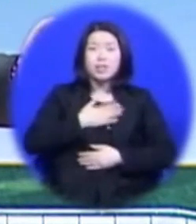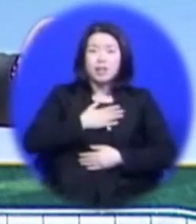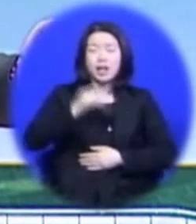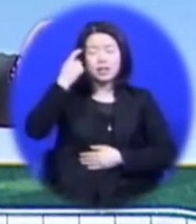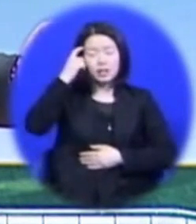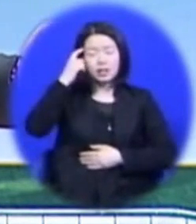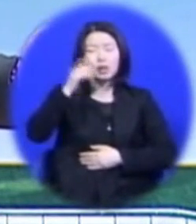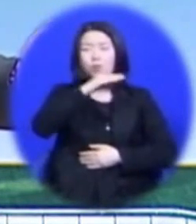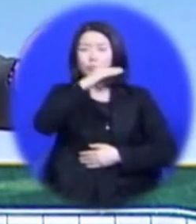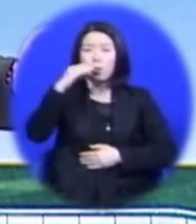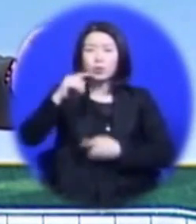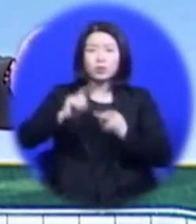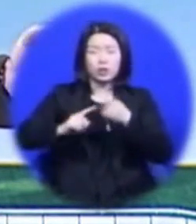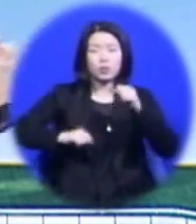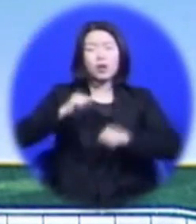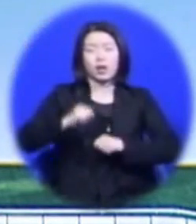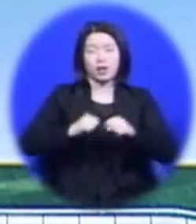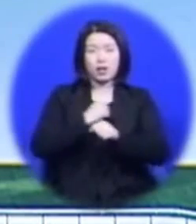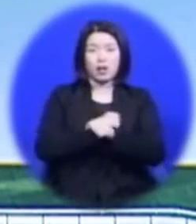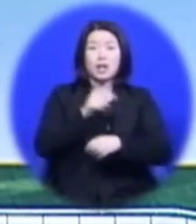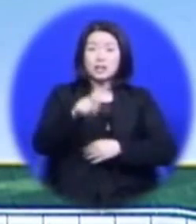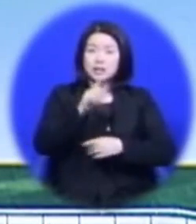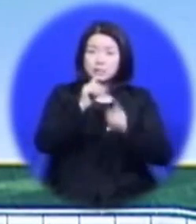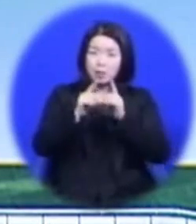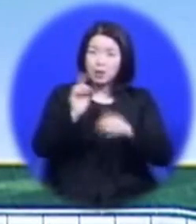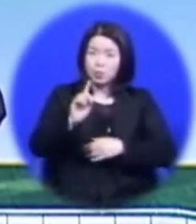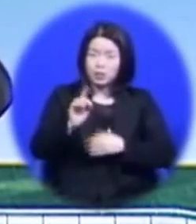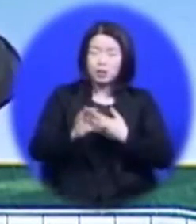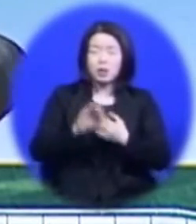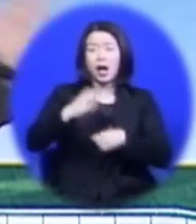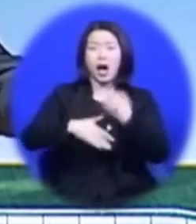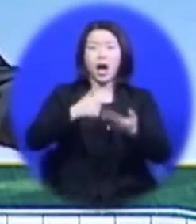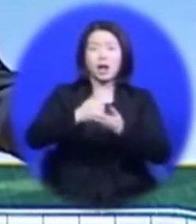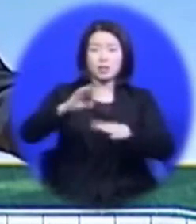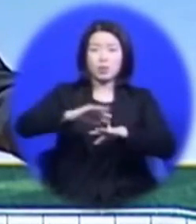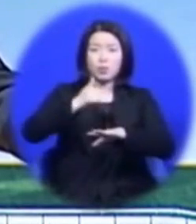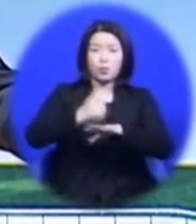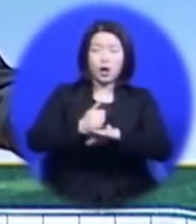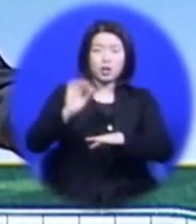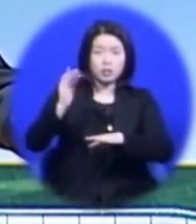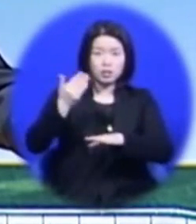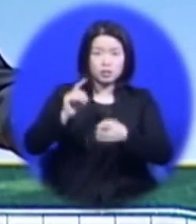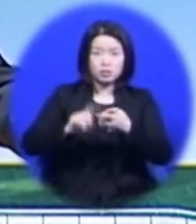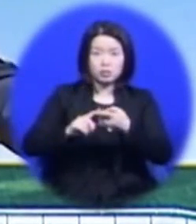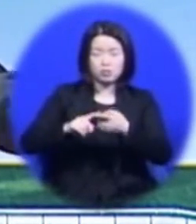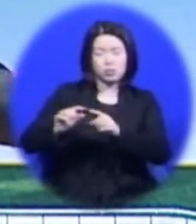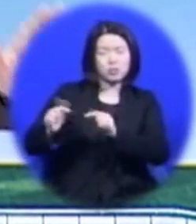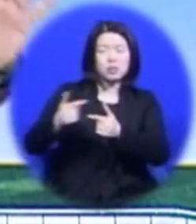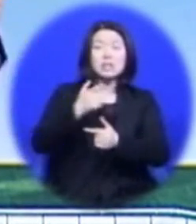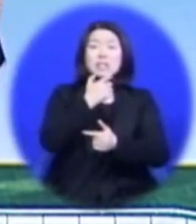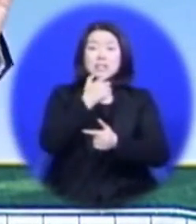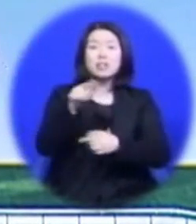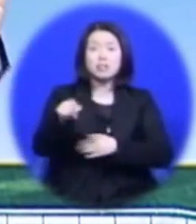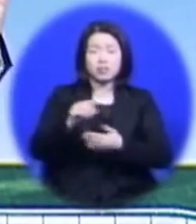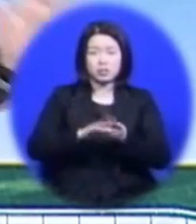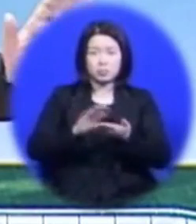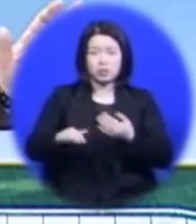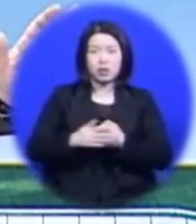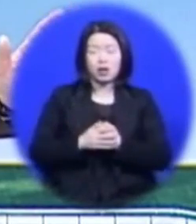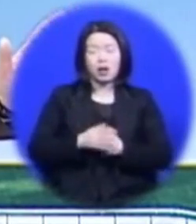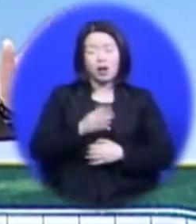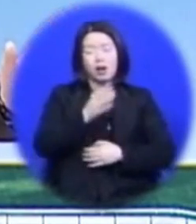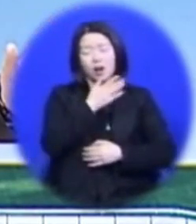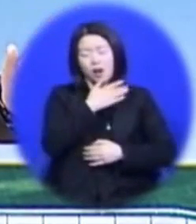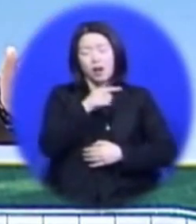대로 행합니다. 그 말은 하나님이 왕 되심을 거부한 것이기 때문에. 이야, 이게 그렇게